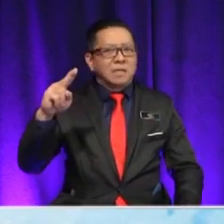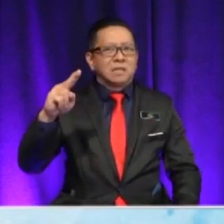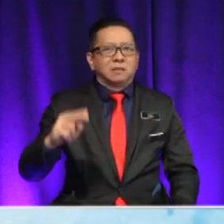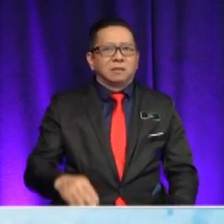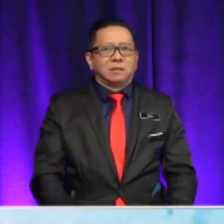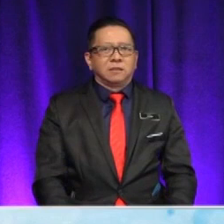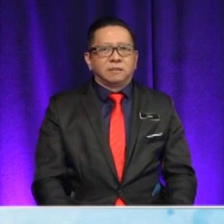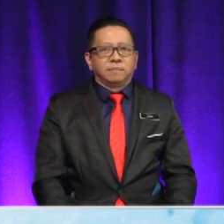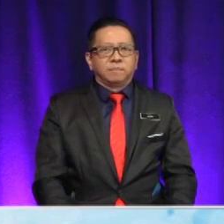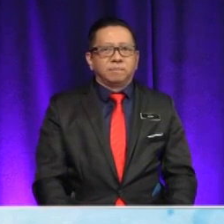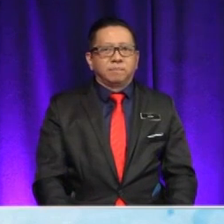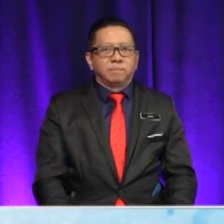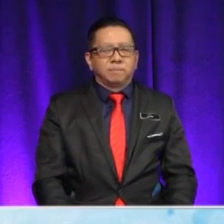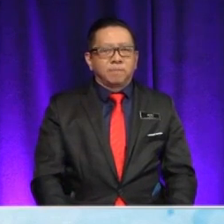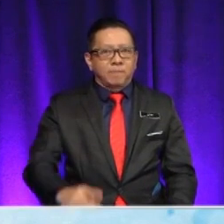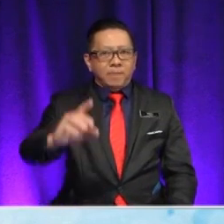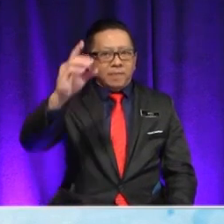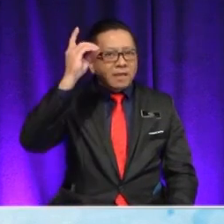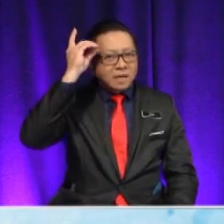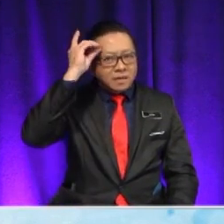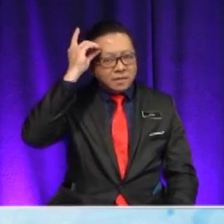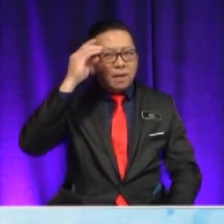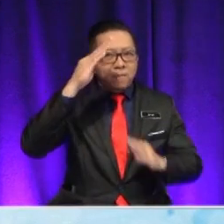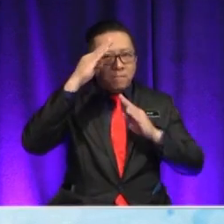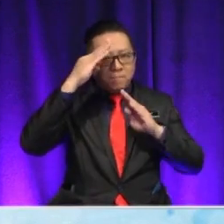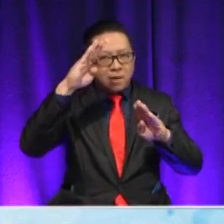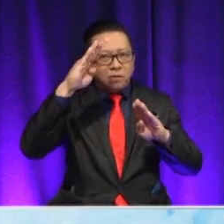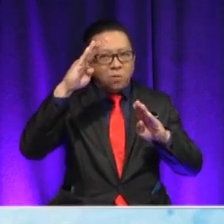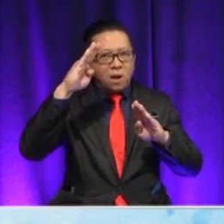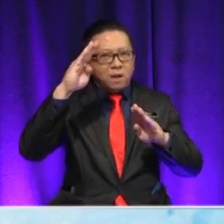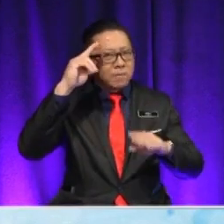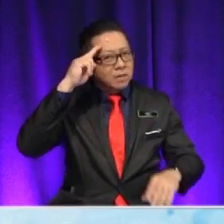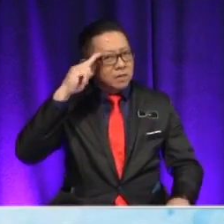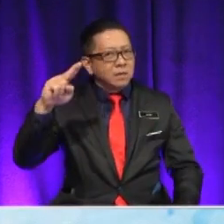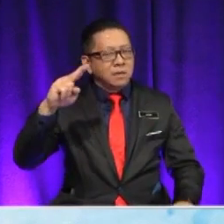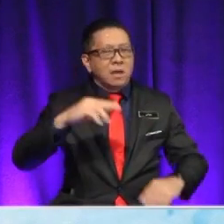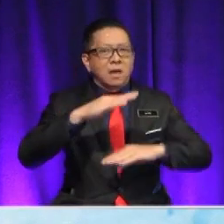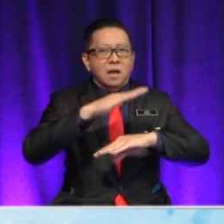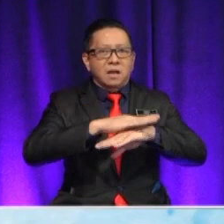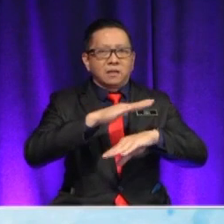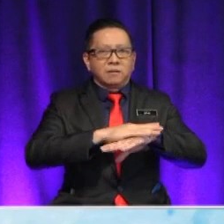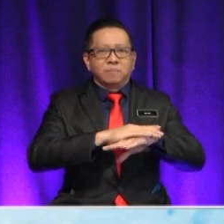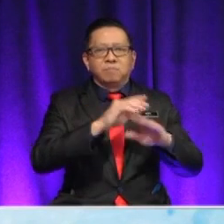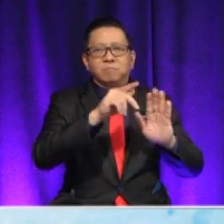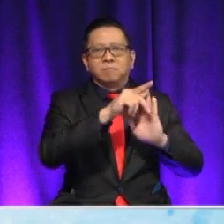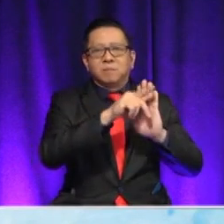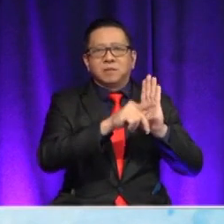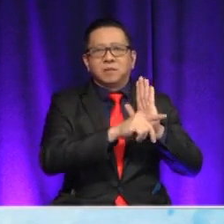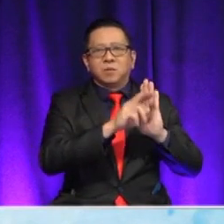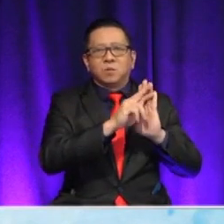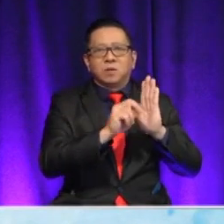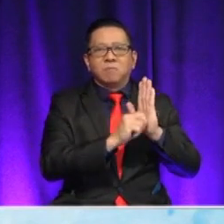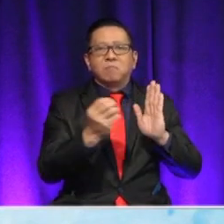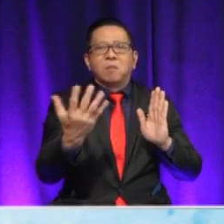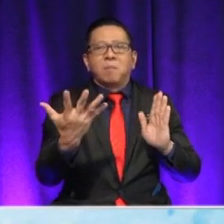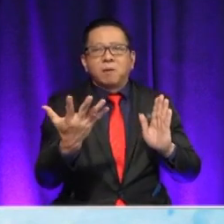agama. Okey, agak-agaknya Danish, patuh pada agama ni berada dalam prinsip rukun negara yang keberapa tu?